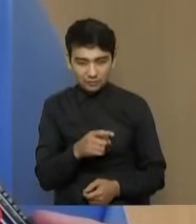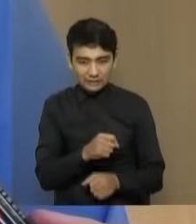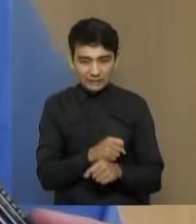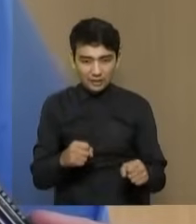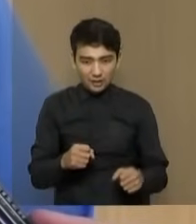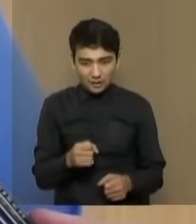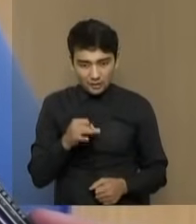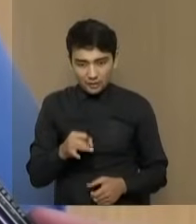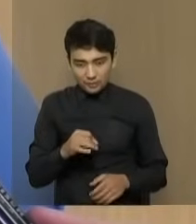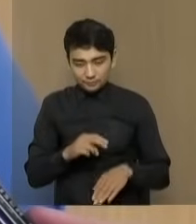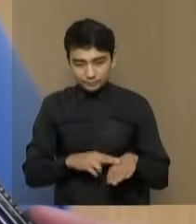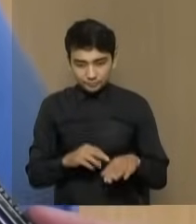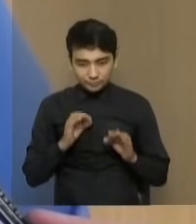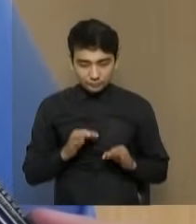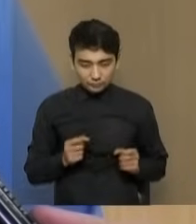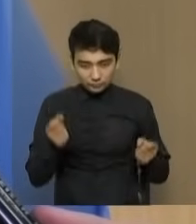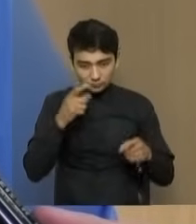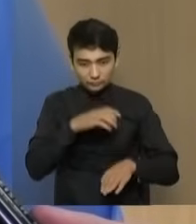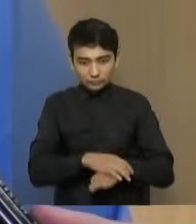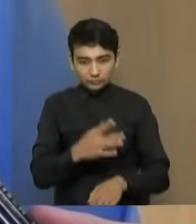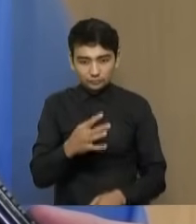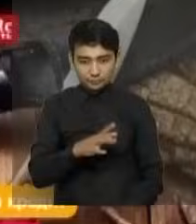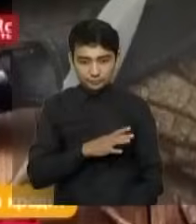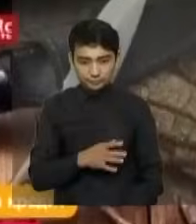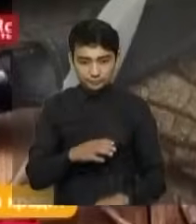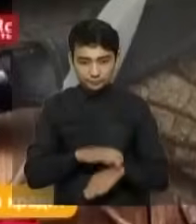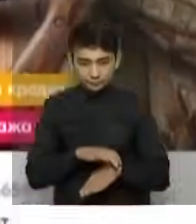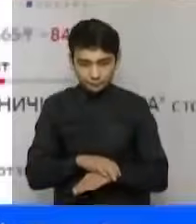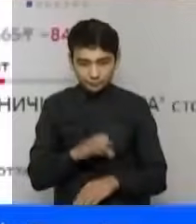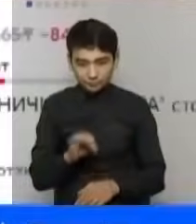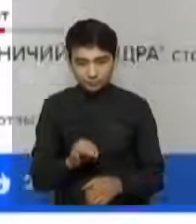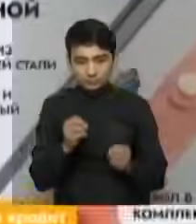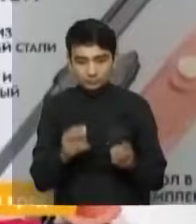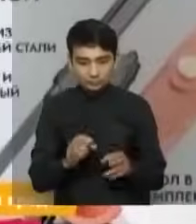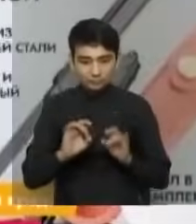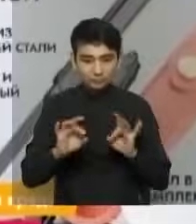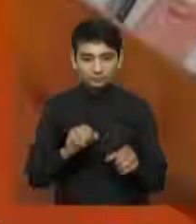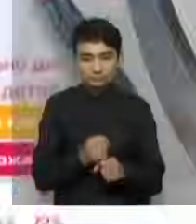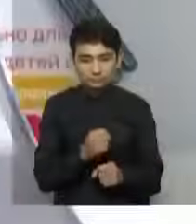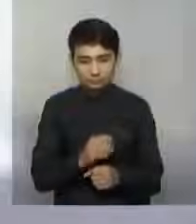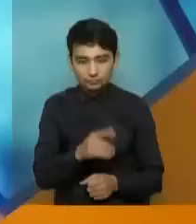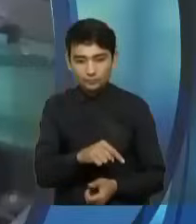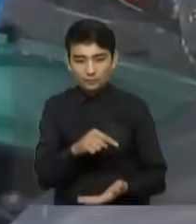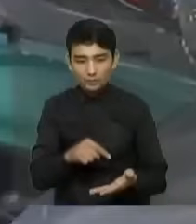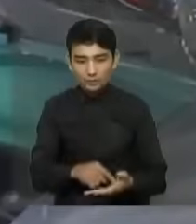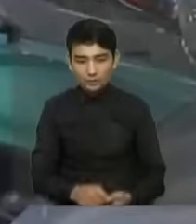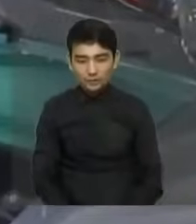К сожалению, уже зарегистрировано 116 фактов. Как теперь будет регламентирован этот вопрос?